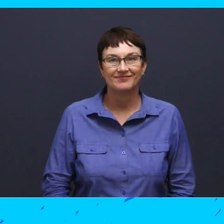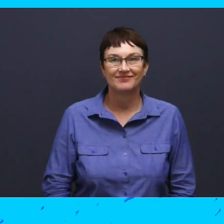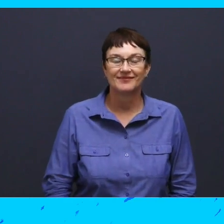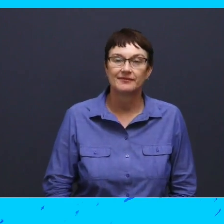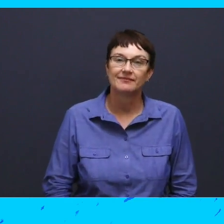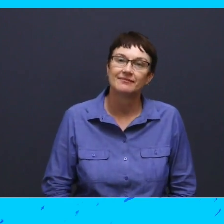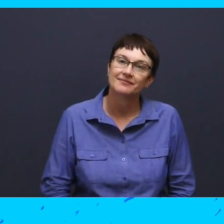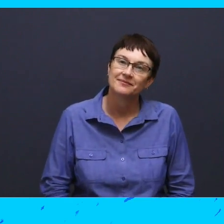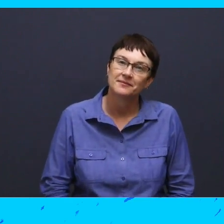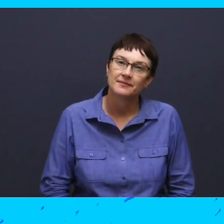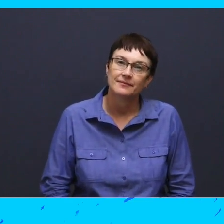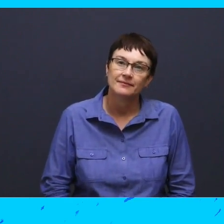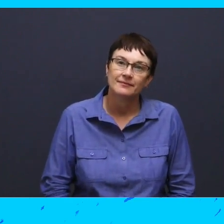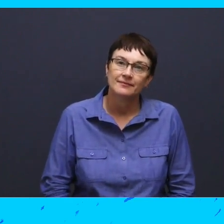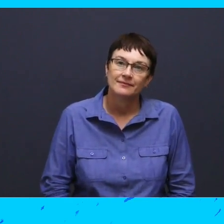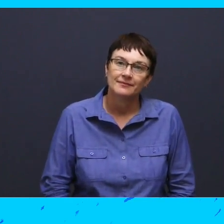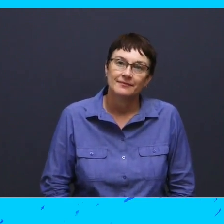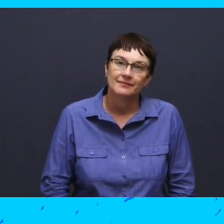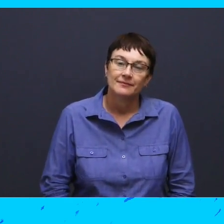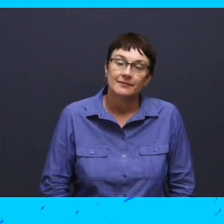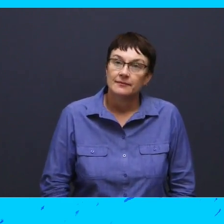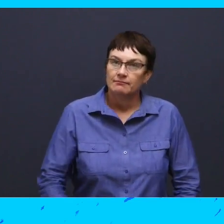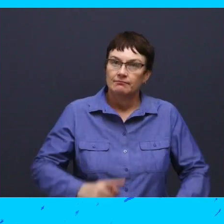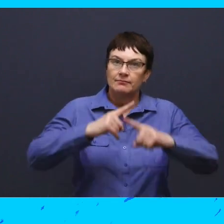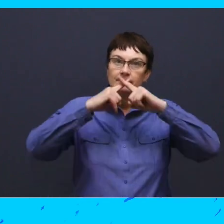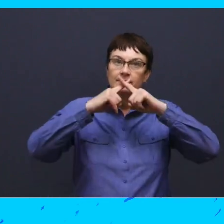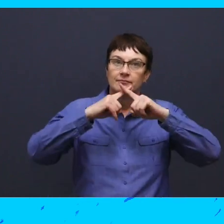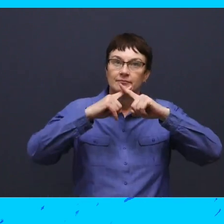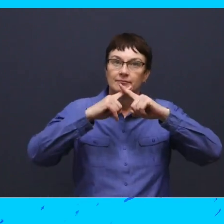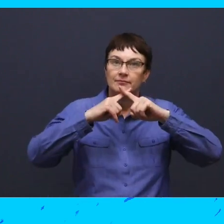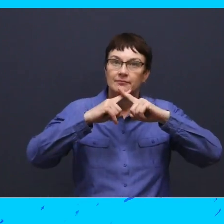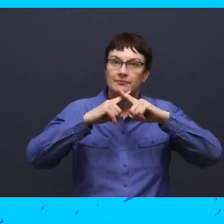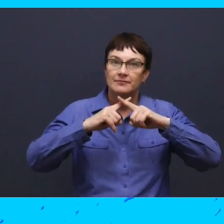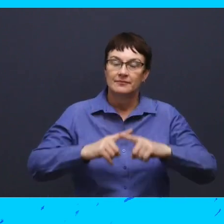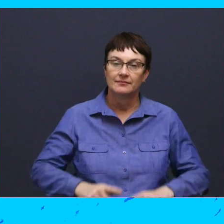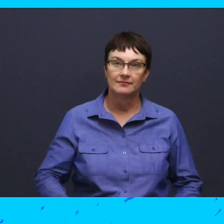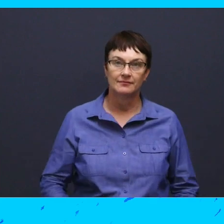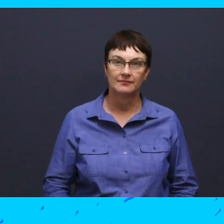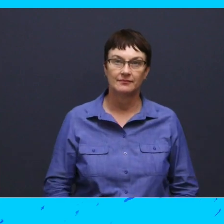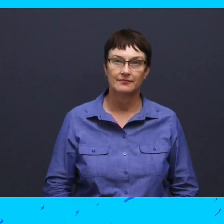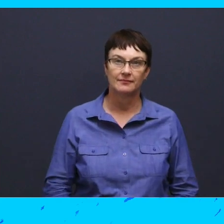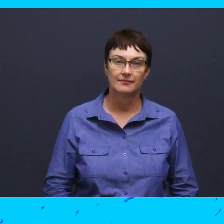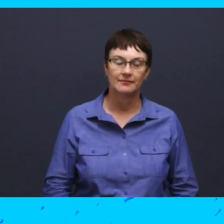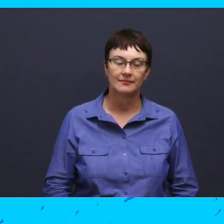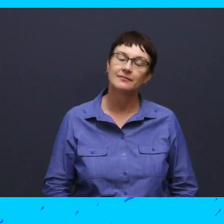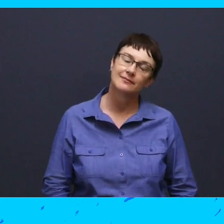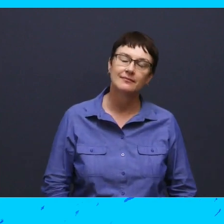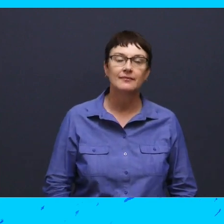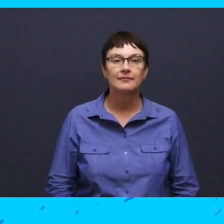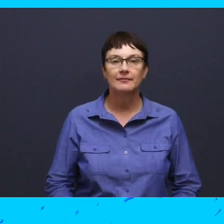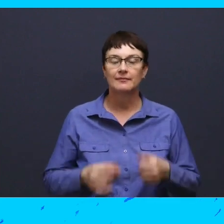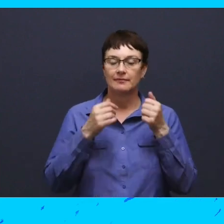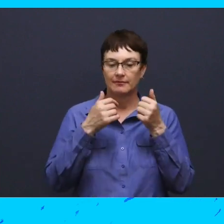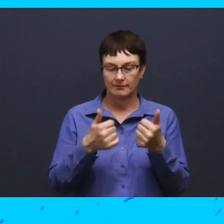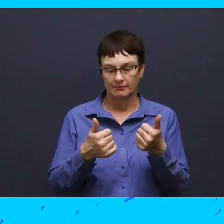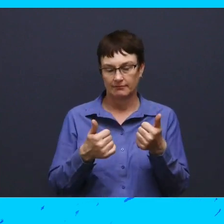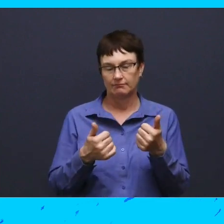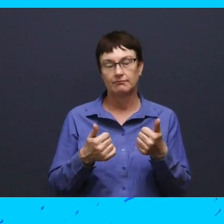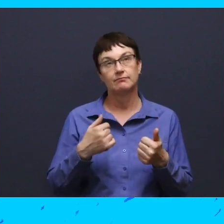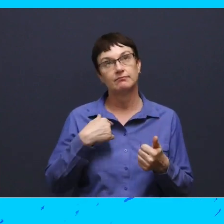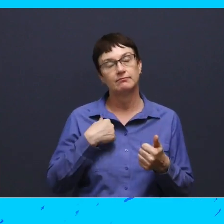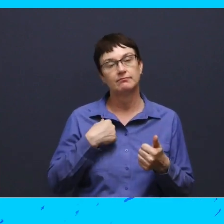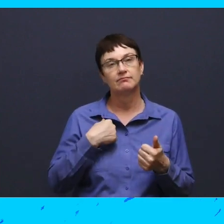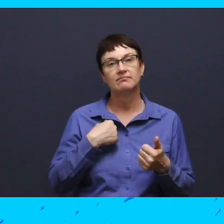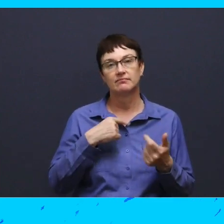Oh, you're muted. I'll say my answer. Voilà. Okay. ma réponse serait